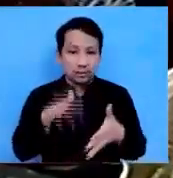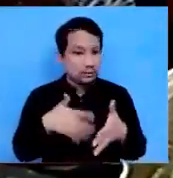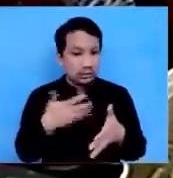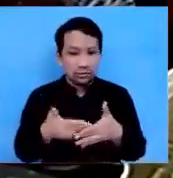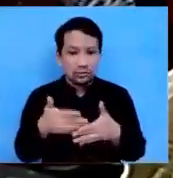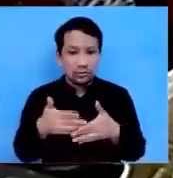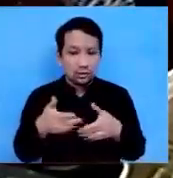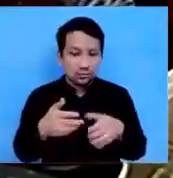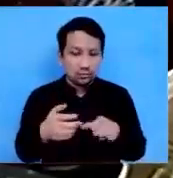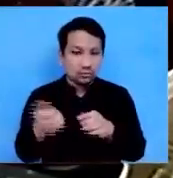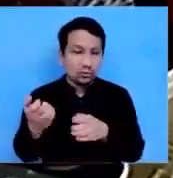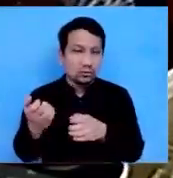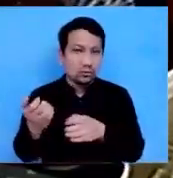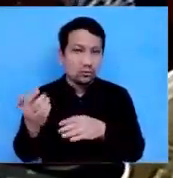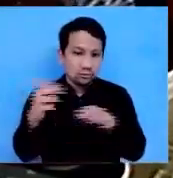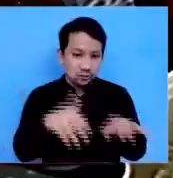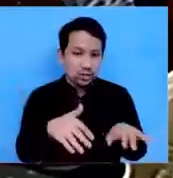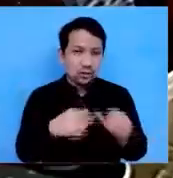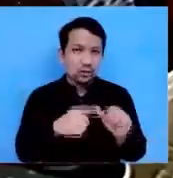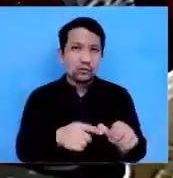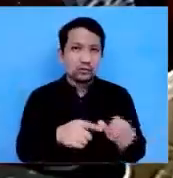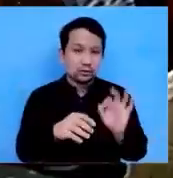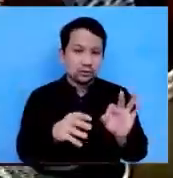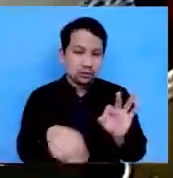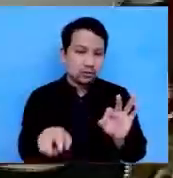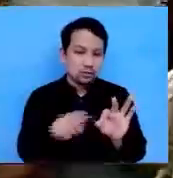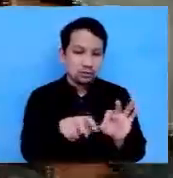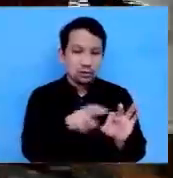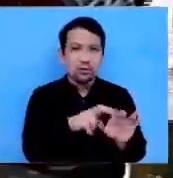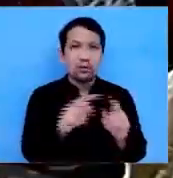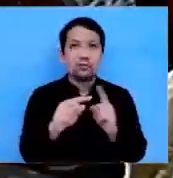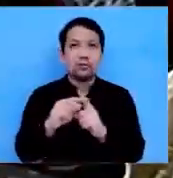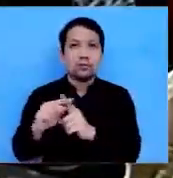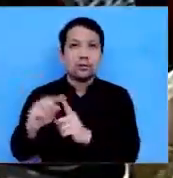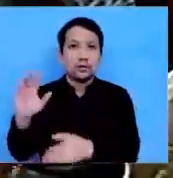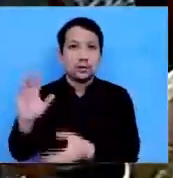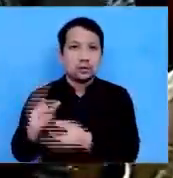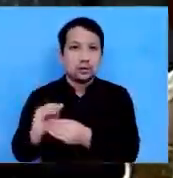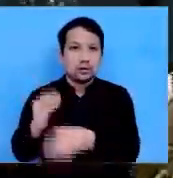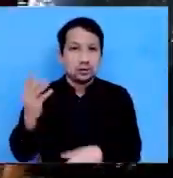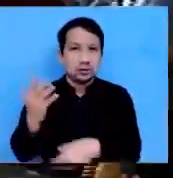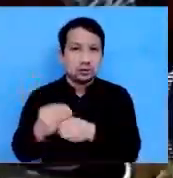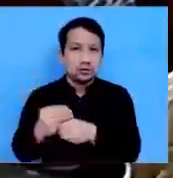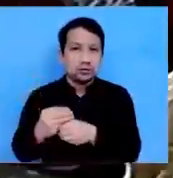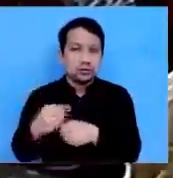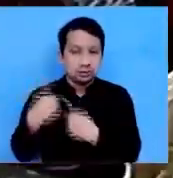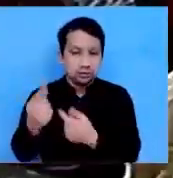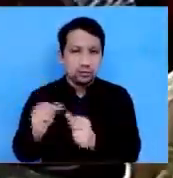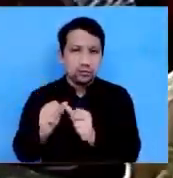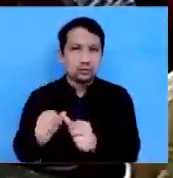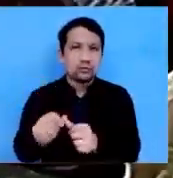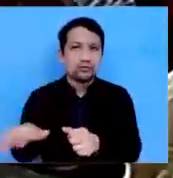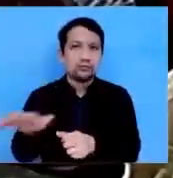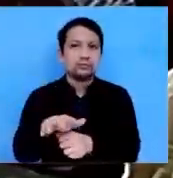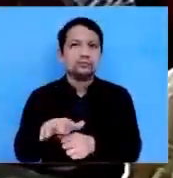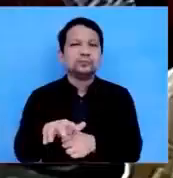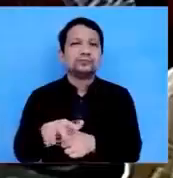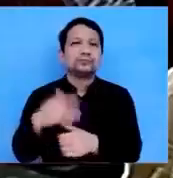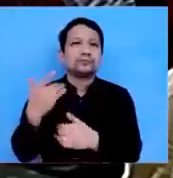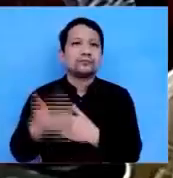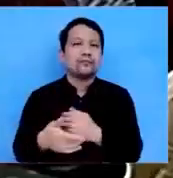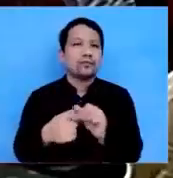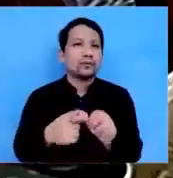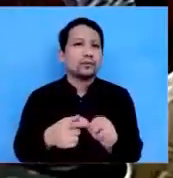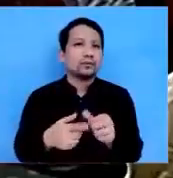may 9 doon na agad nilang napapasakay. Plus, yung mga additional na trips nga doon, eh bukod pa yon. Tapos meron din